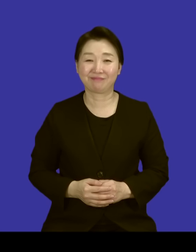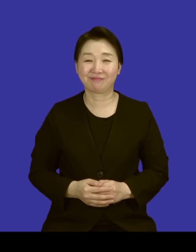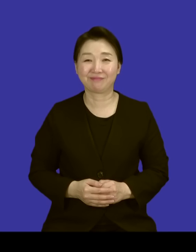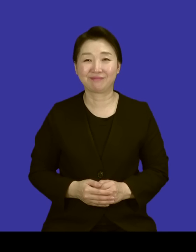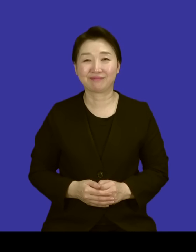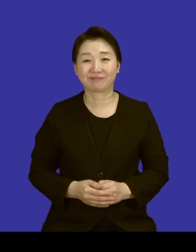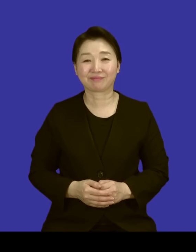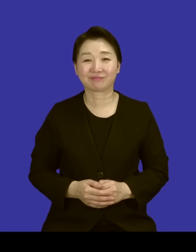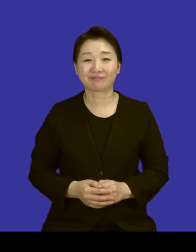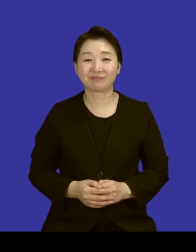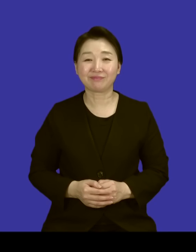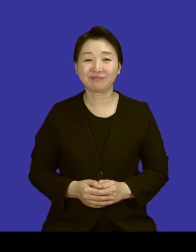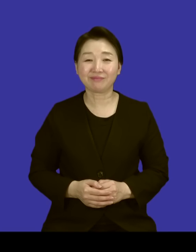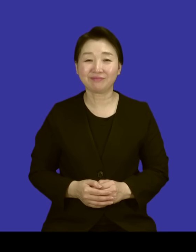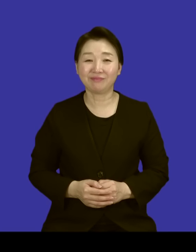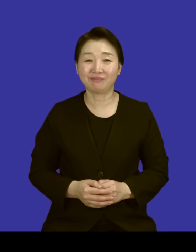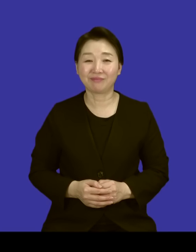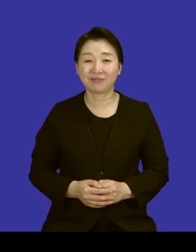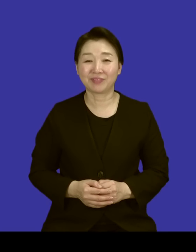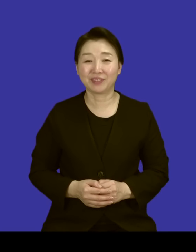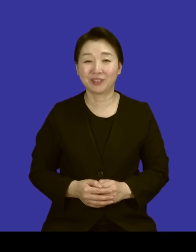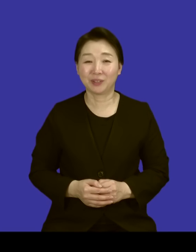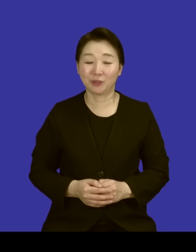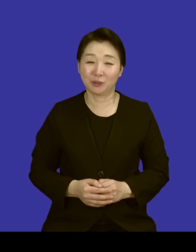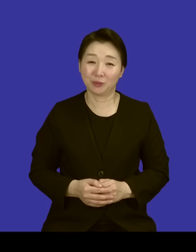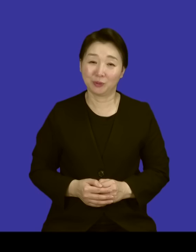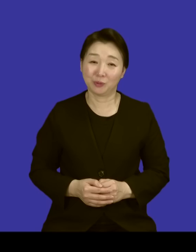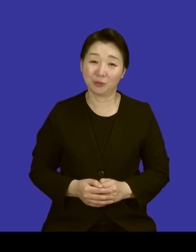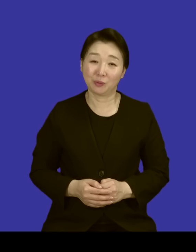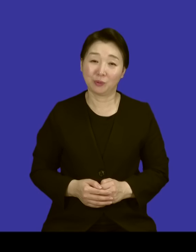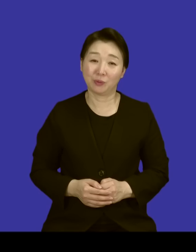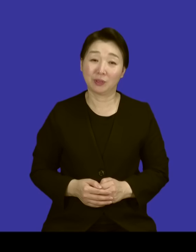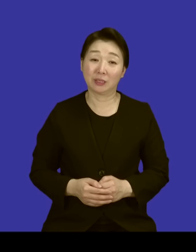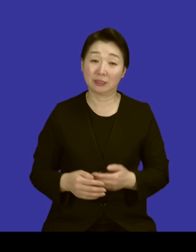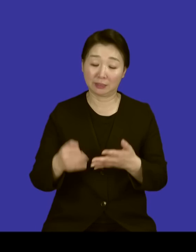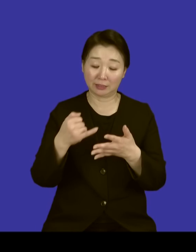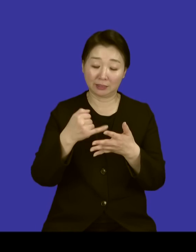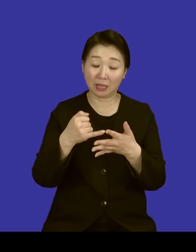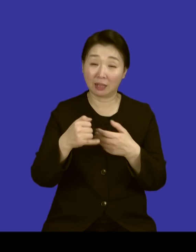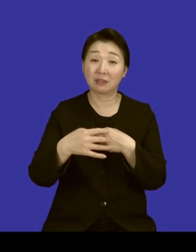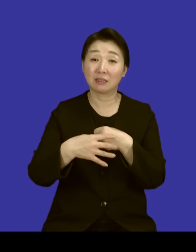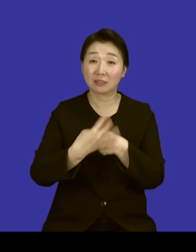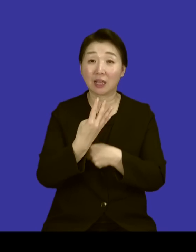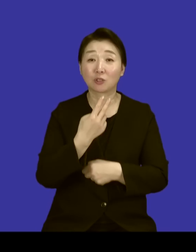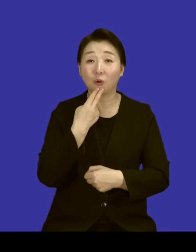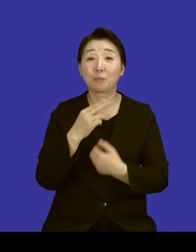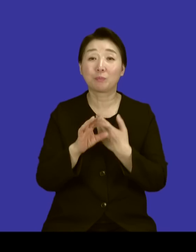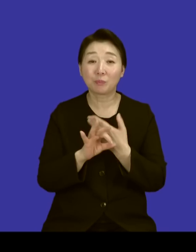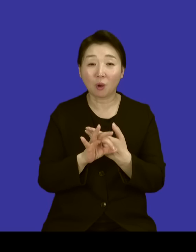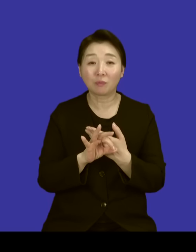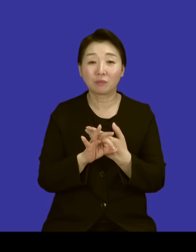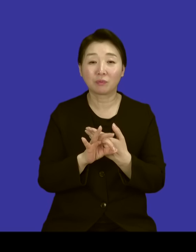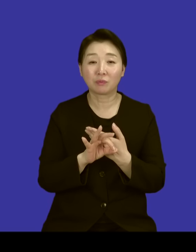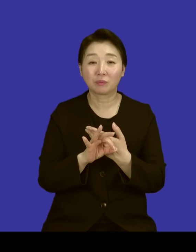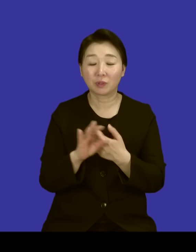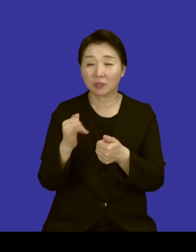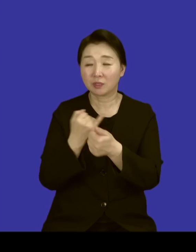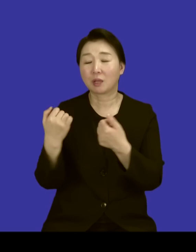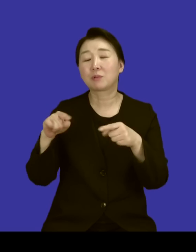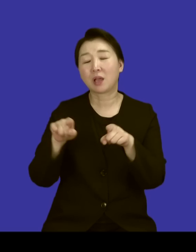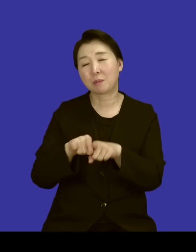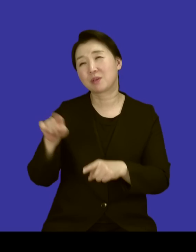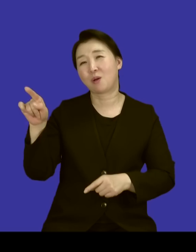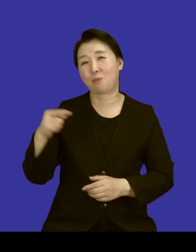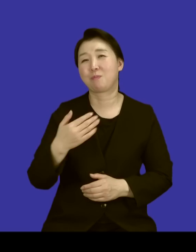사실 그거보다는 그 4학년 둘째 아들이 없었다면 딸이 없었다면 사모님도 뭐 같이